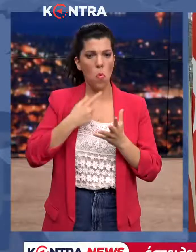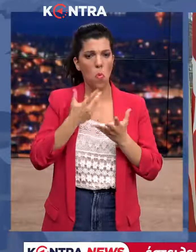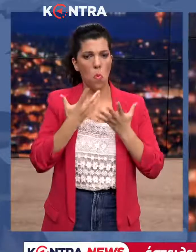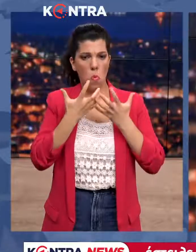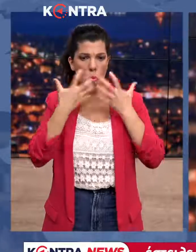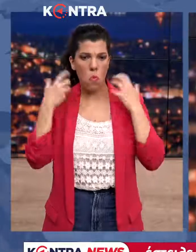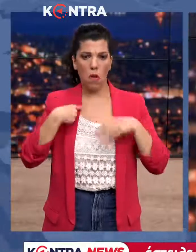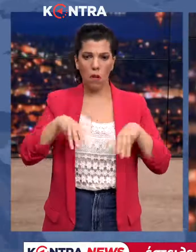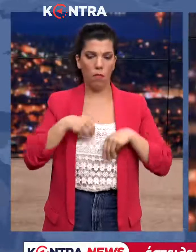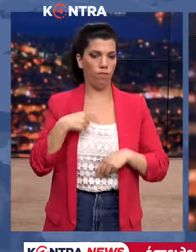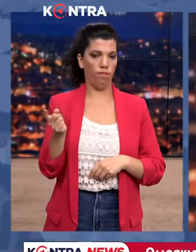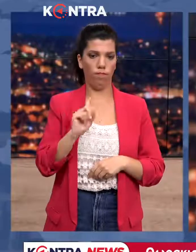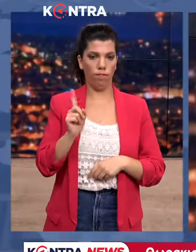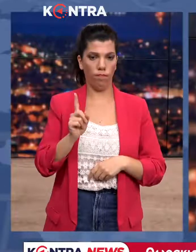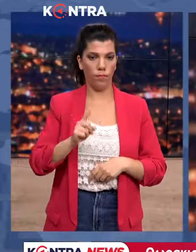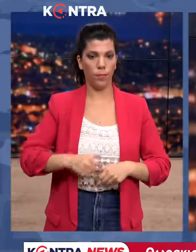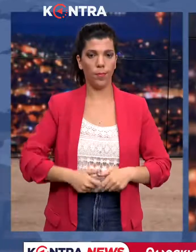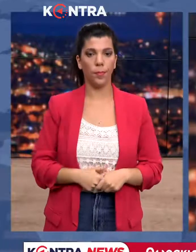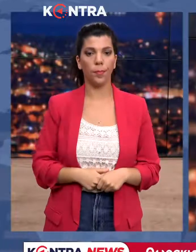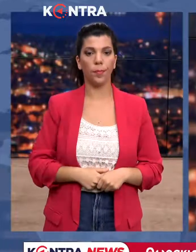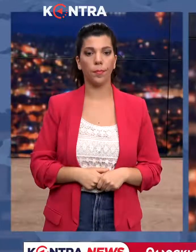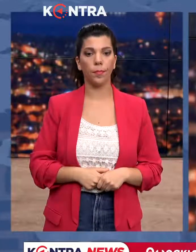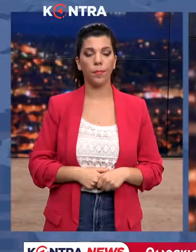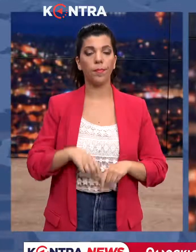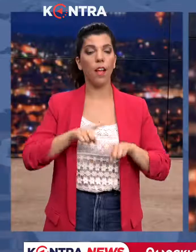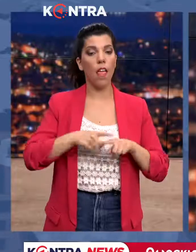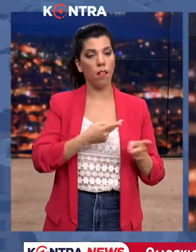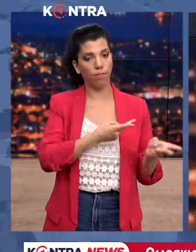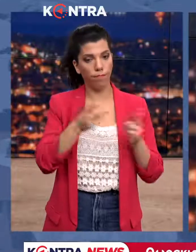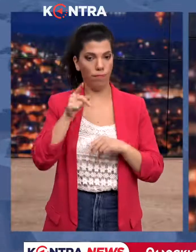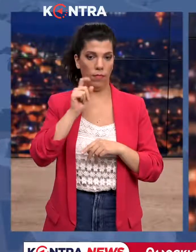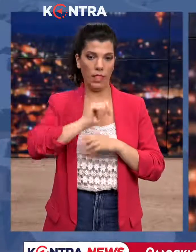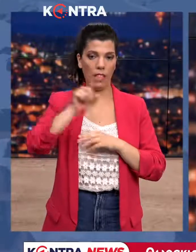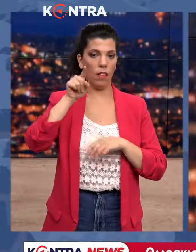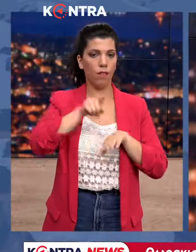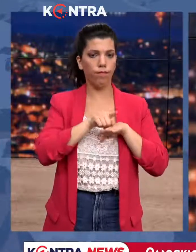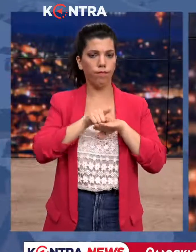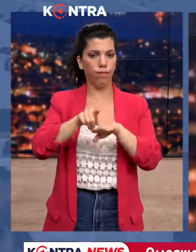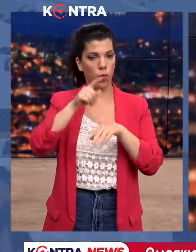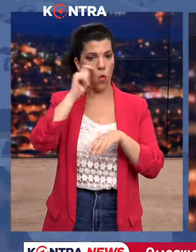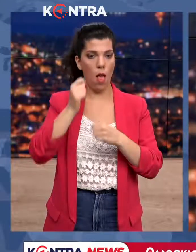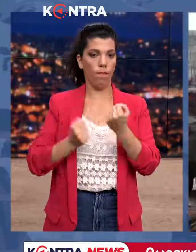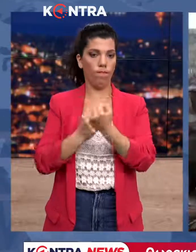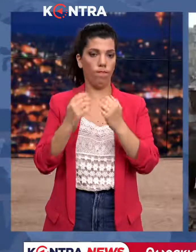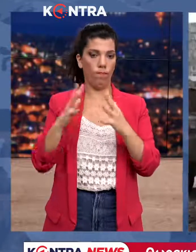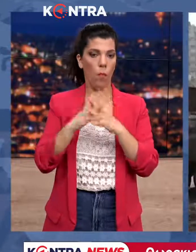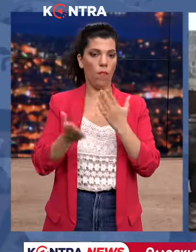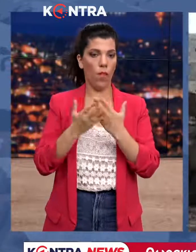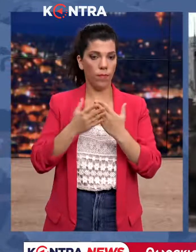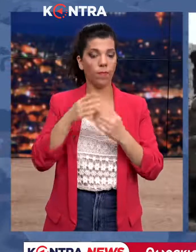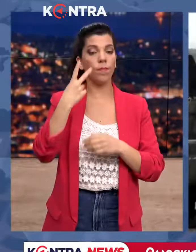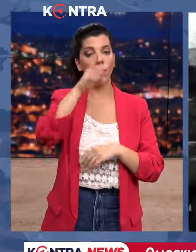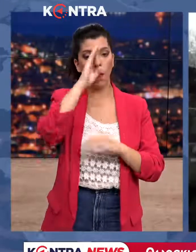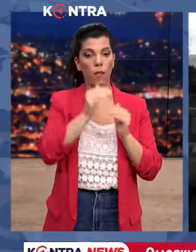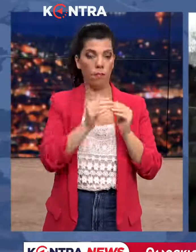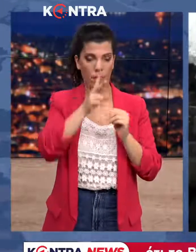λεονταρισμοί της τουρκίας θωρακισμένα οχήματα στέλνει η χώρα μας στην ουκρανία ενώ ο καγκελάριος της γερμανίας